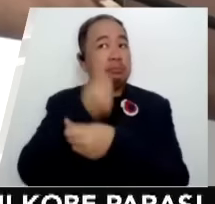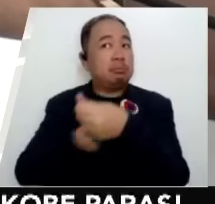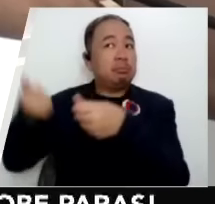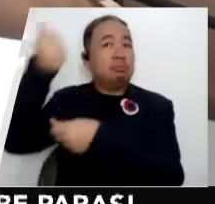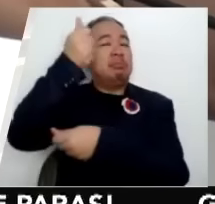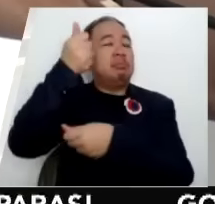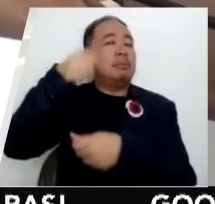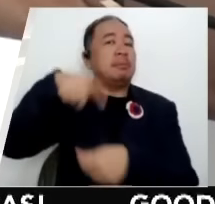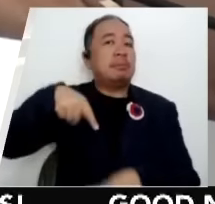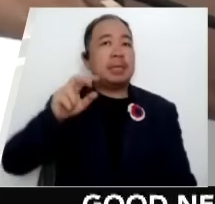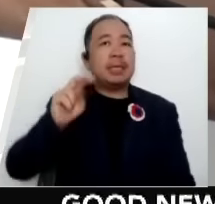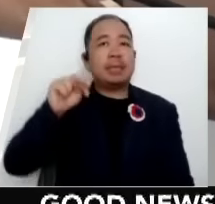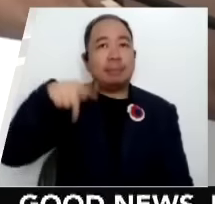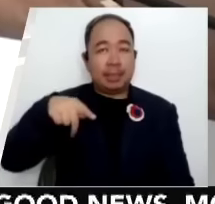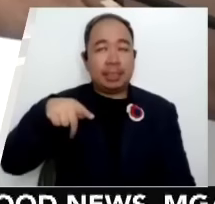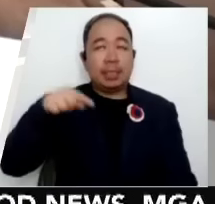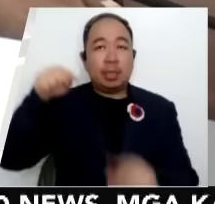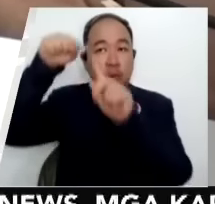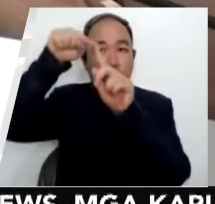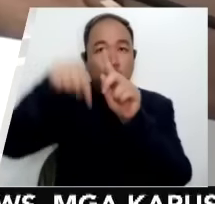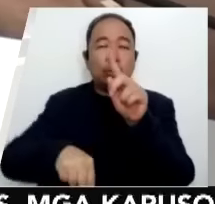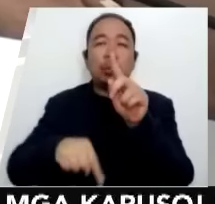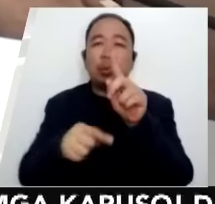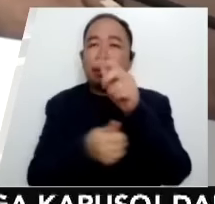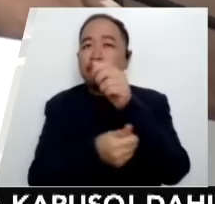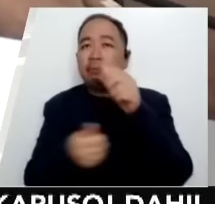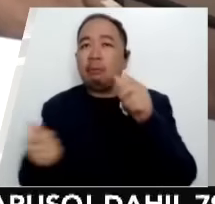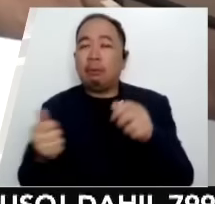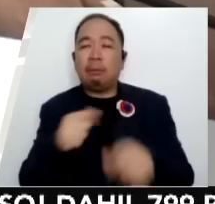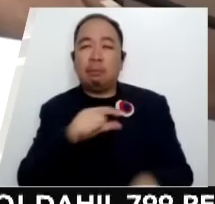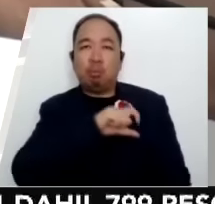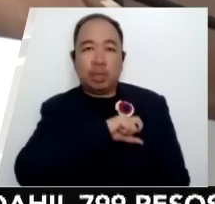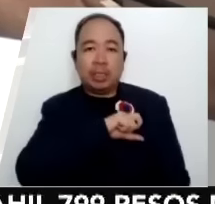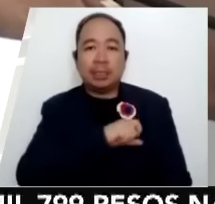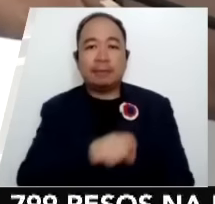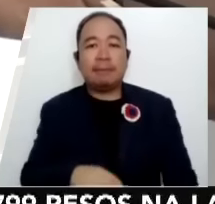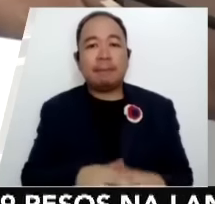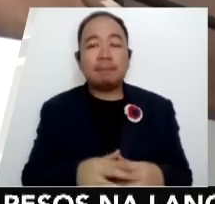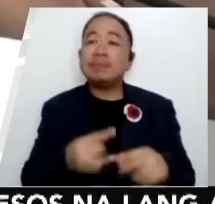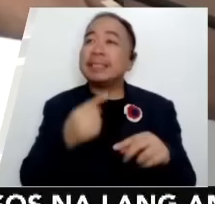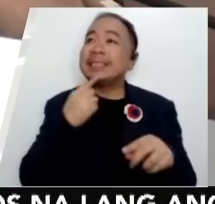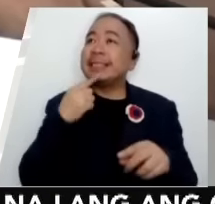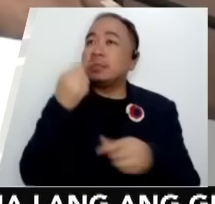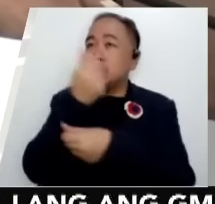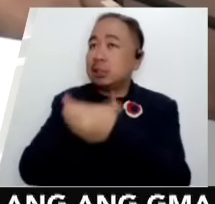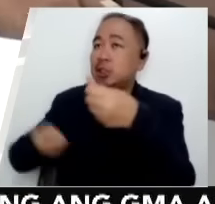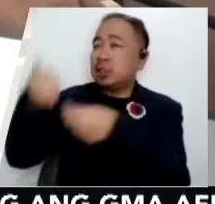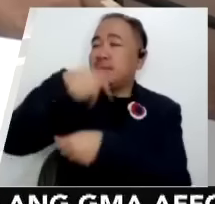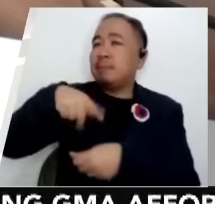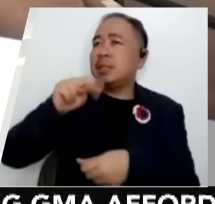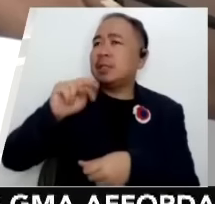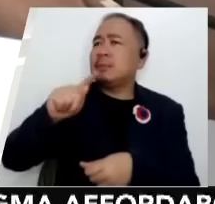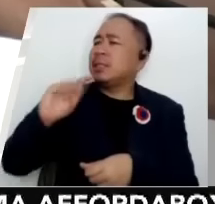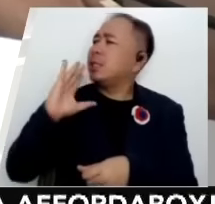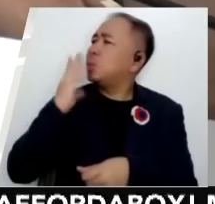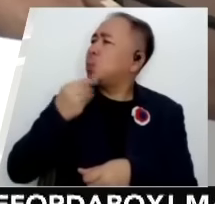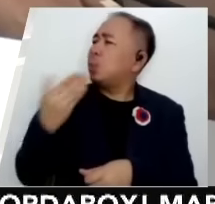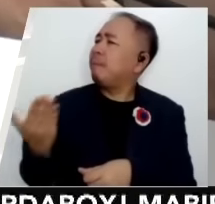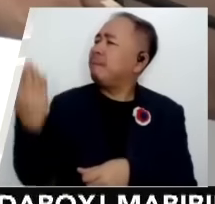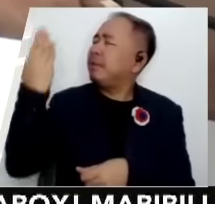down to the Chief of Police, Your Honors. You mentioned the word Chief PNP. Who is the Chief PNP at that time, Mr.